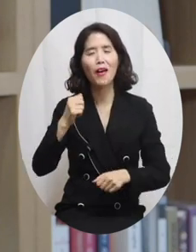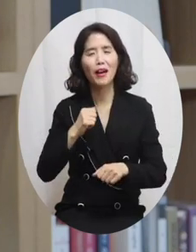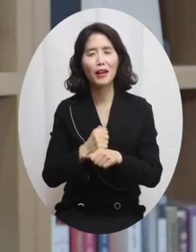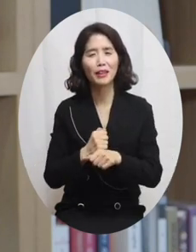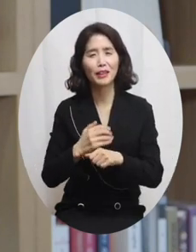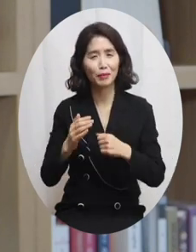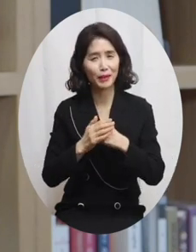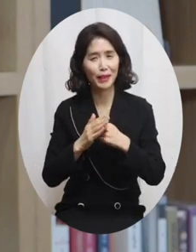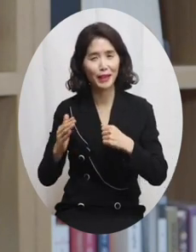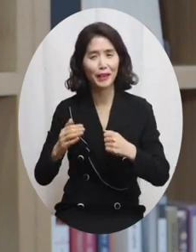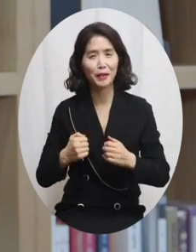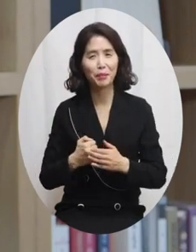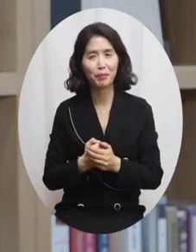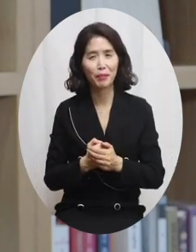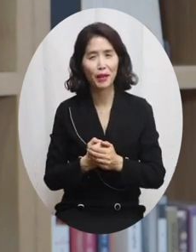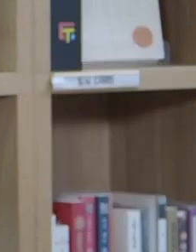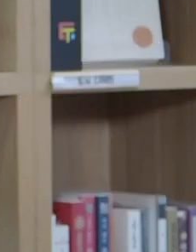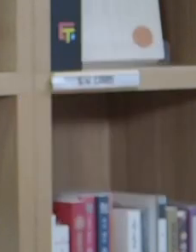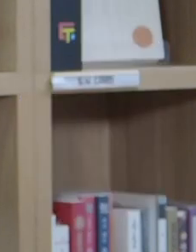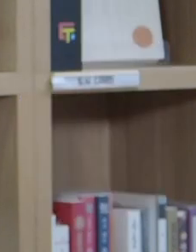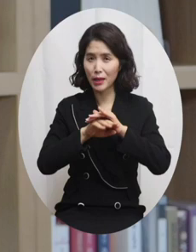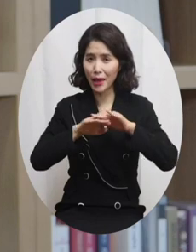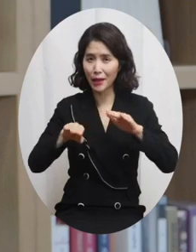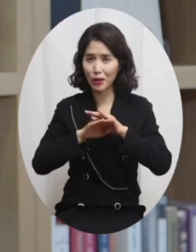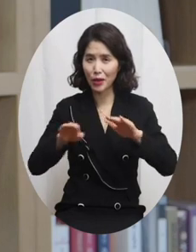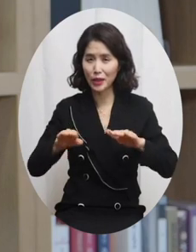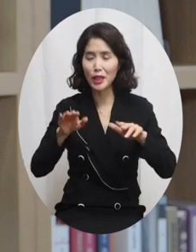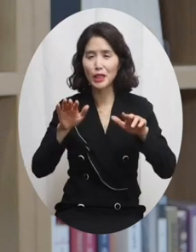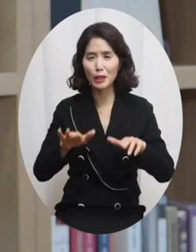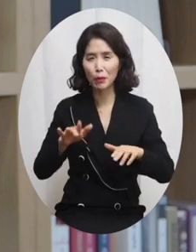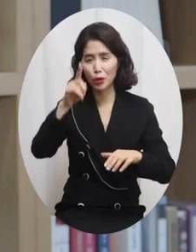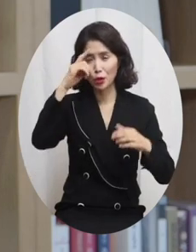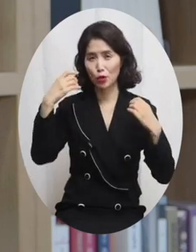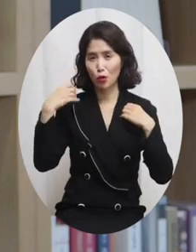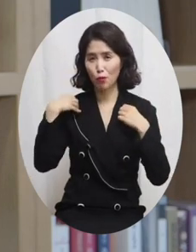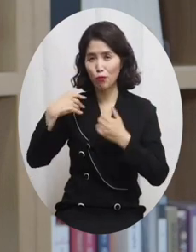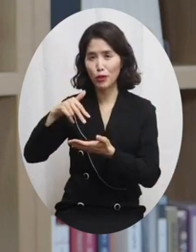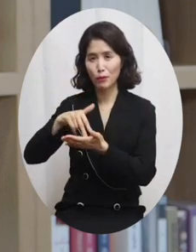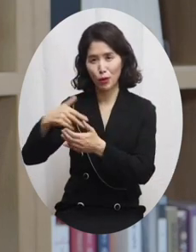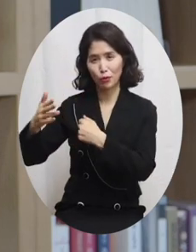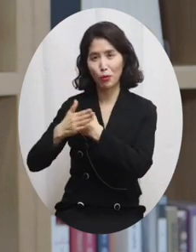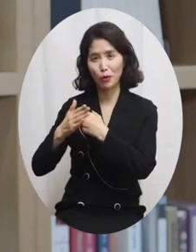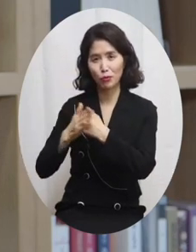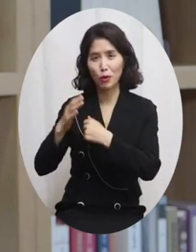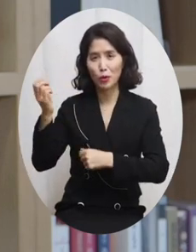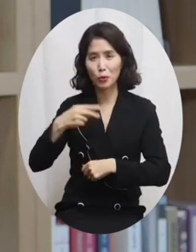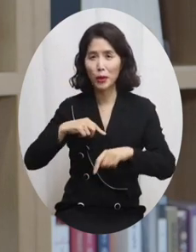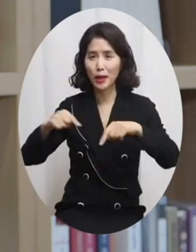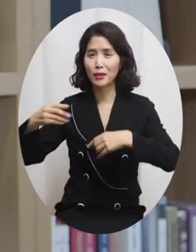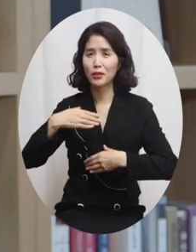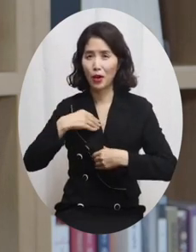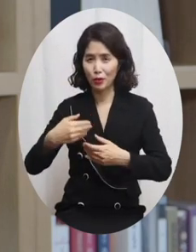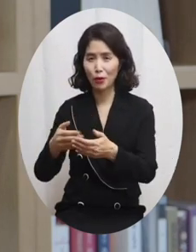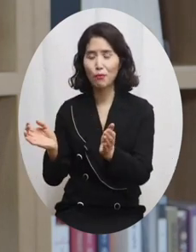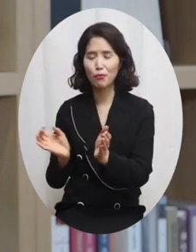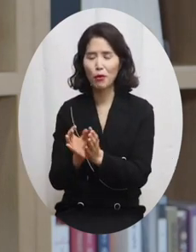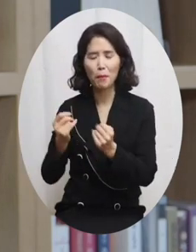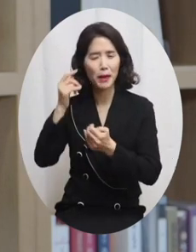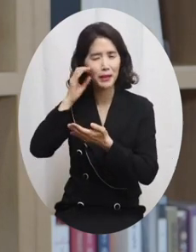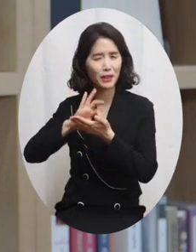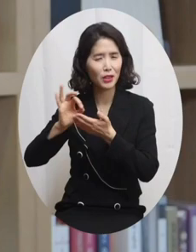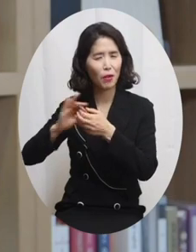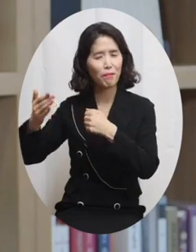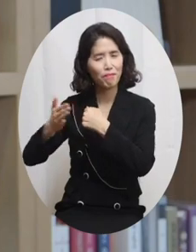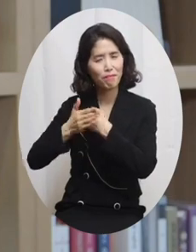고양시에 베풀어진 것 같습니다. 이번에 중앙정부나 행정안전부 이 모든